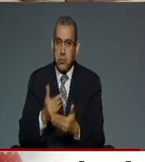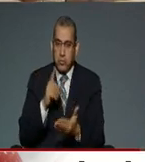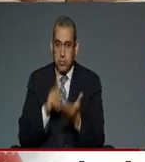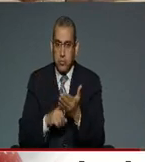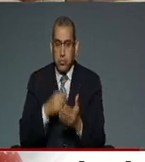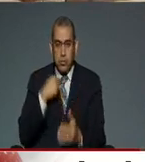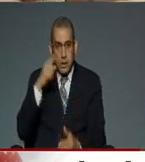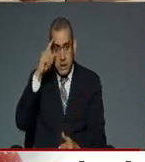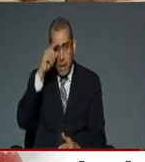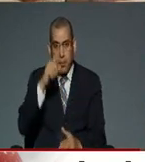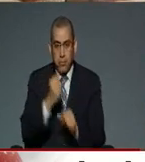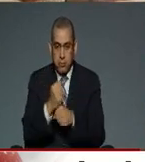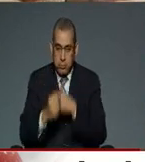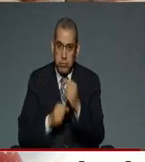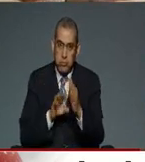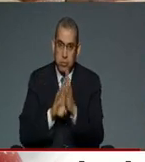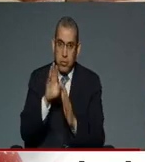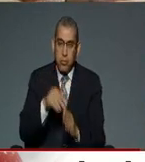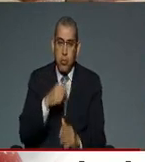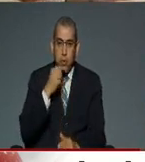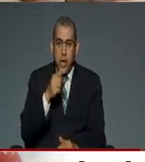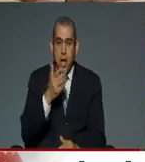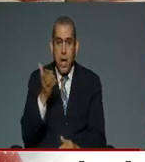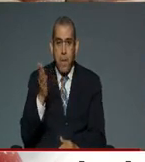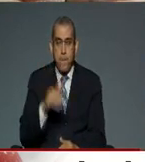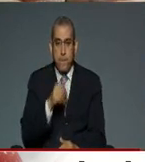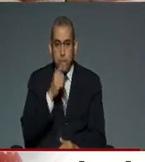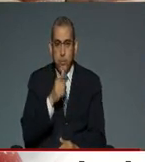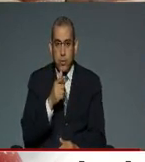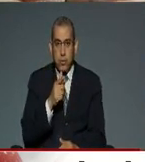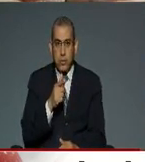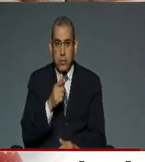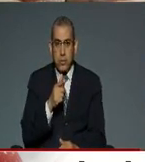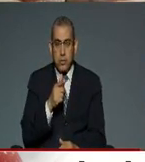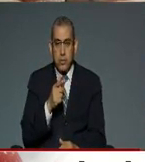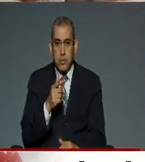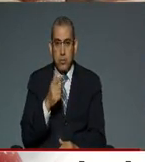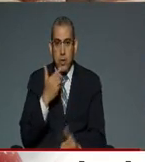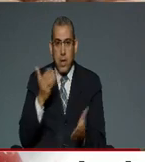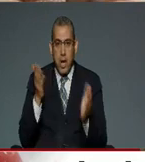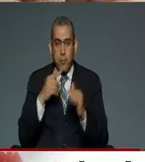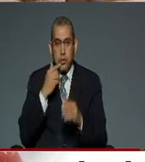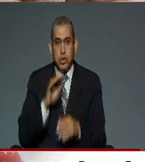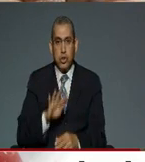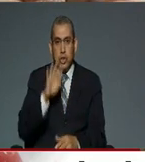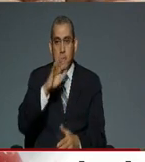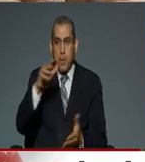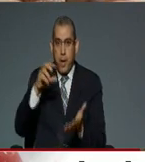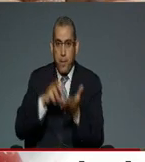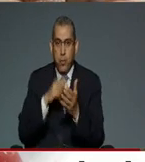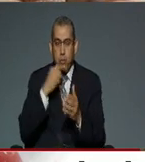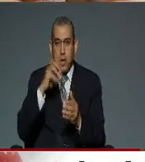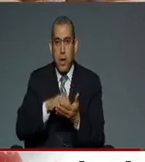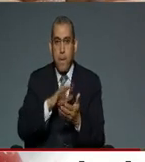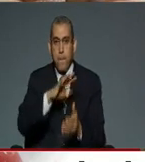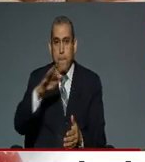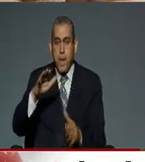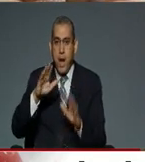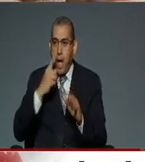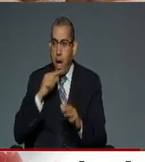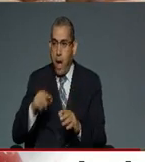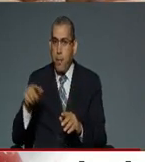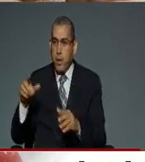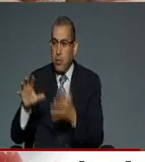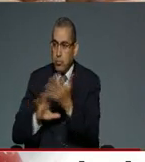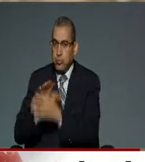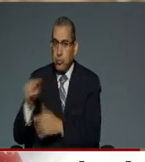واستمررتم في التنمية في الساحل الشمالي لمصر وعلى ضفاف البحر الأحمر أيضا. وأنا أود